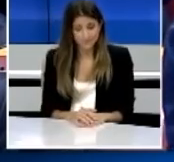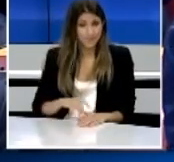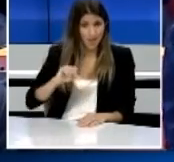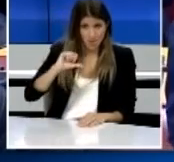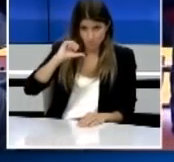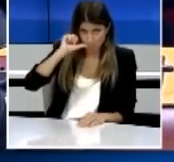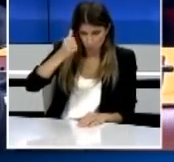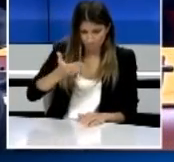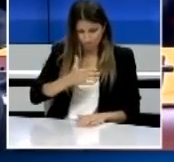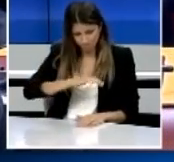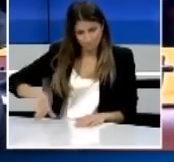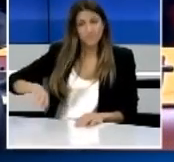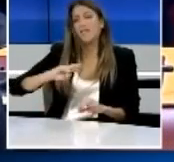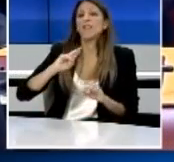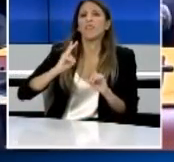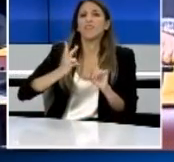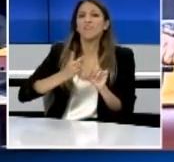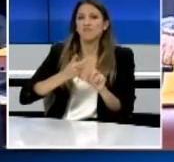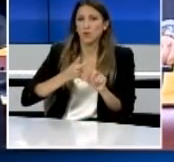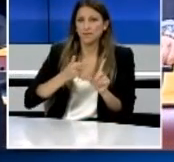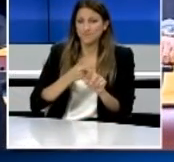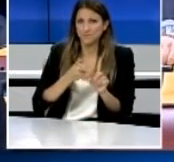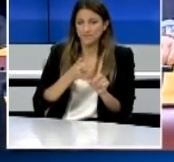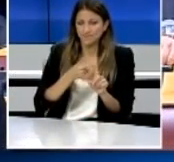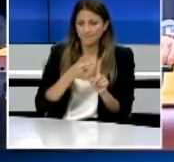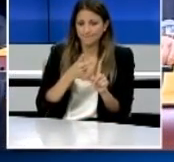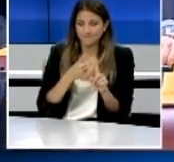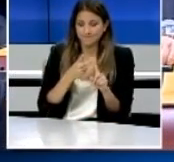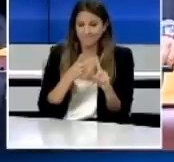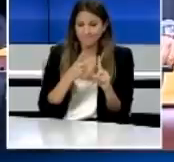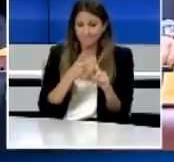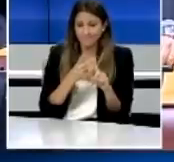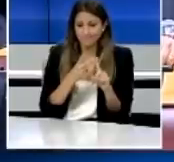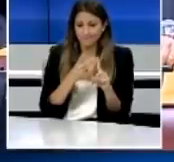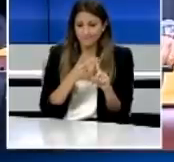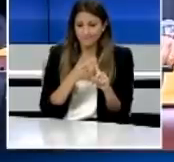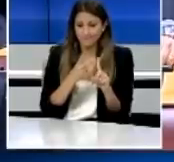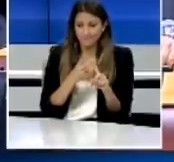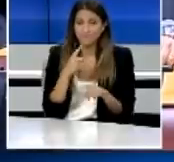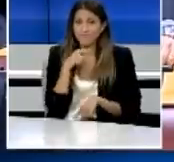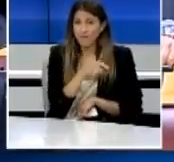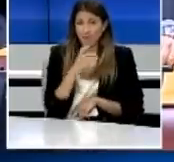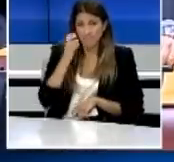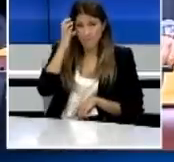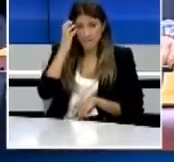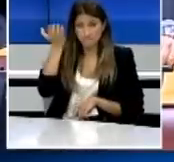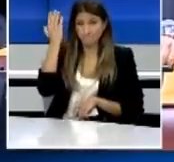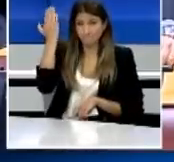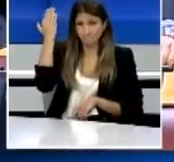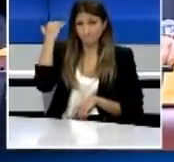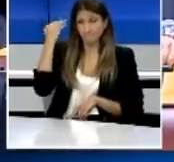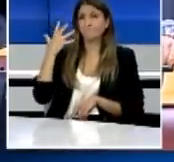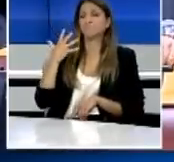Δεύτερη κρίσιμη στρατηγική επιλογή για σας και για το κόμμα σας ήταν η επιλογή σας να